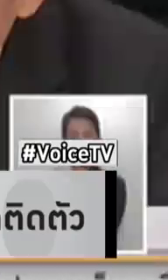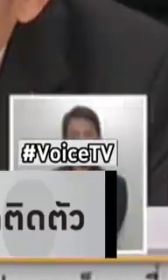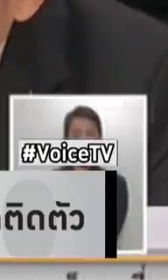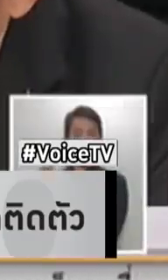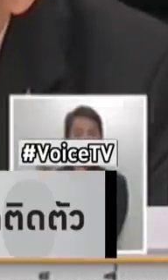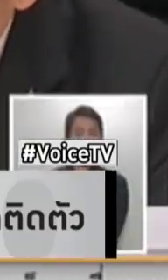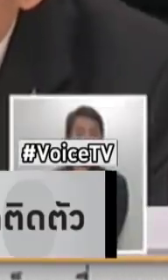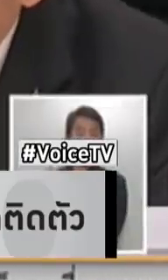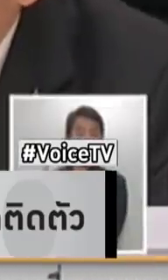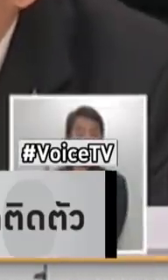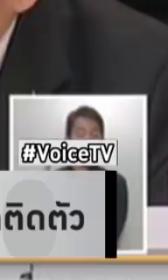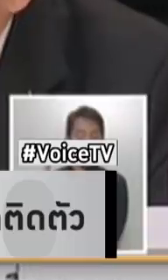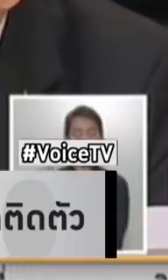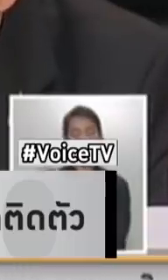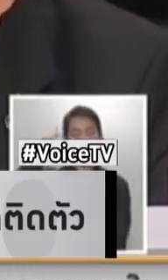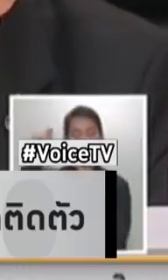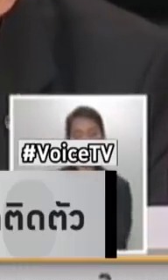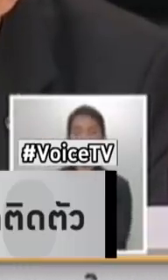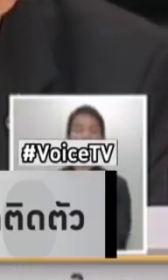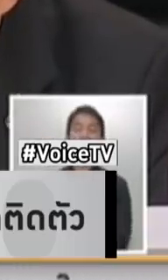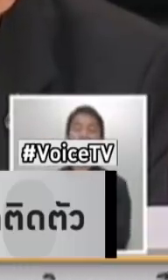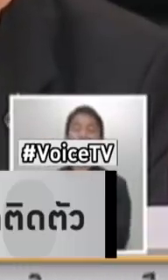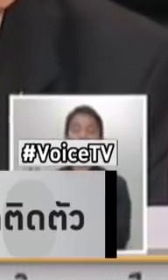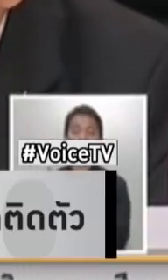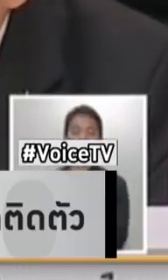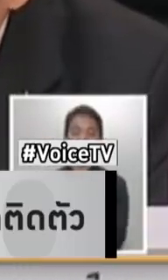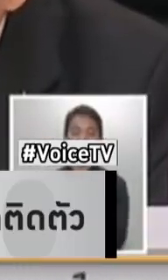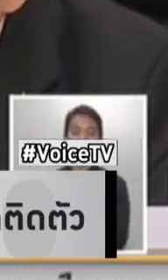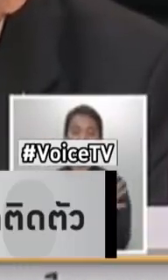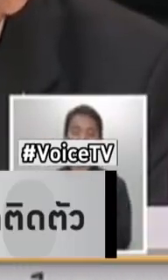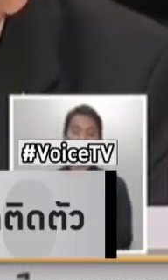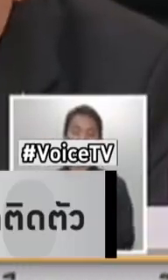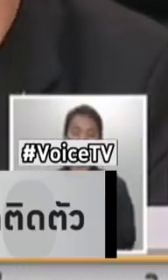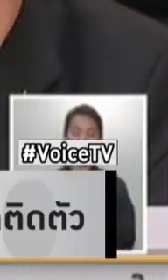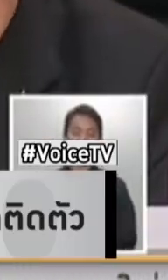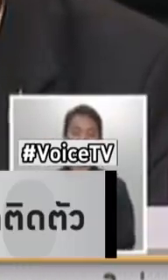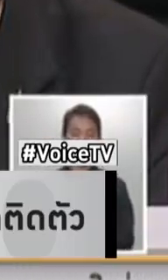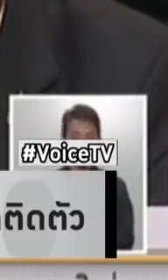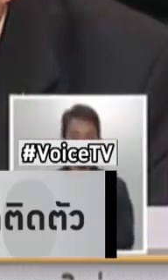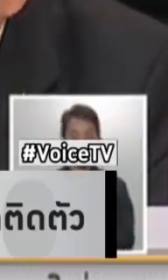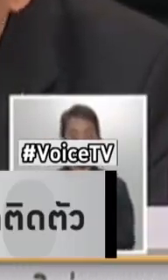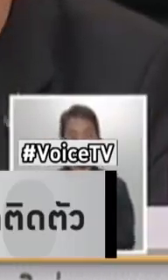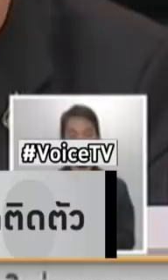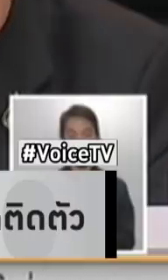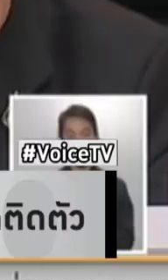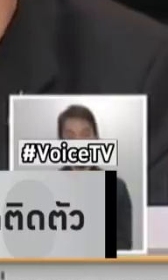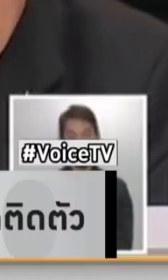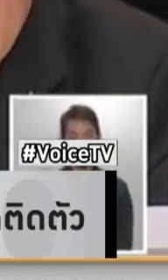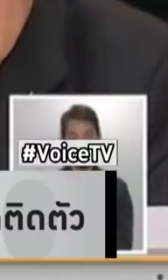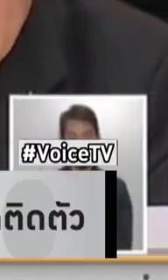รเลียอยู่ในซิดนีย์ไม่เกิน2ชั่วโมงเด็กตัวเล็กๆจากบ้านนอกพูดอังกฤษยังไม่รู้เรื่องไม่มีเงินสู้คดีต้องใช้ทนายอาสา